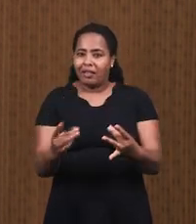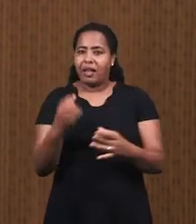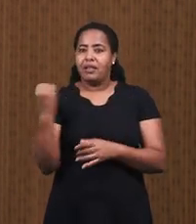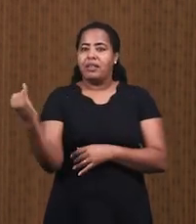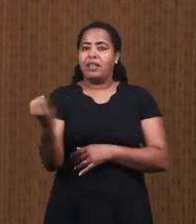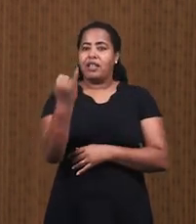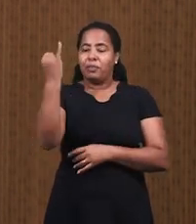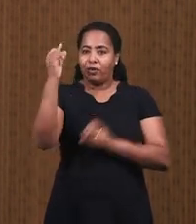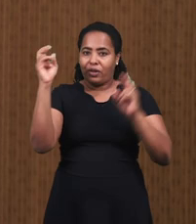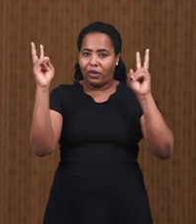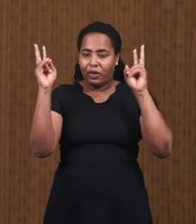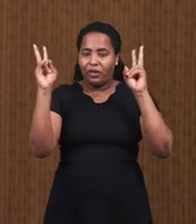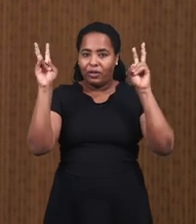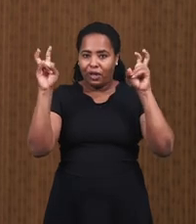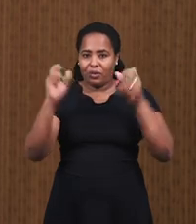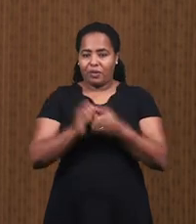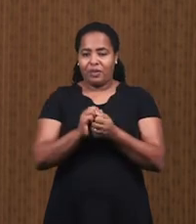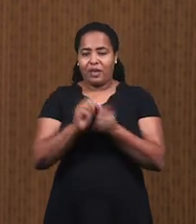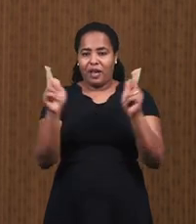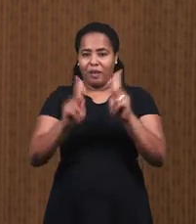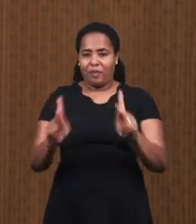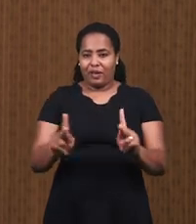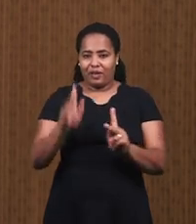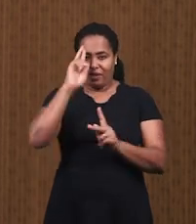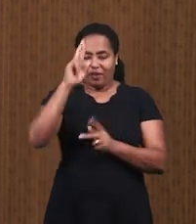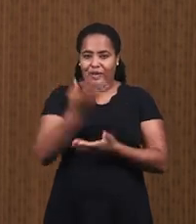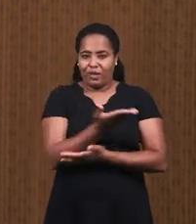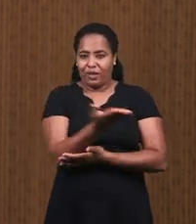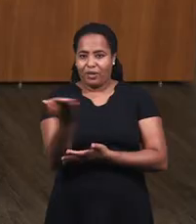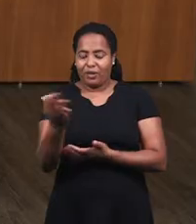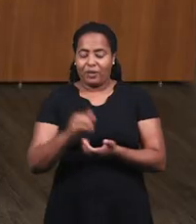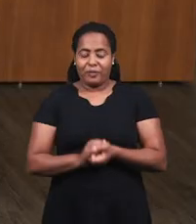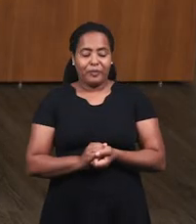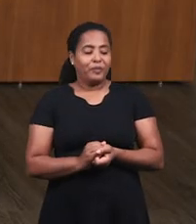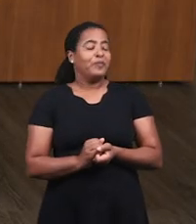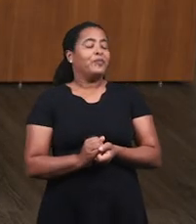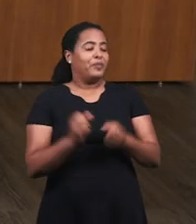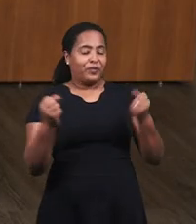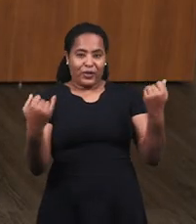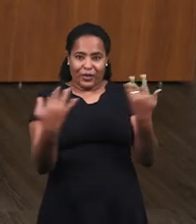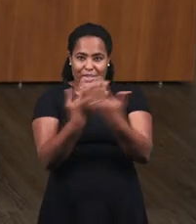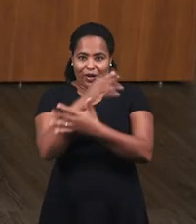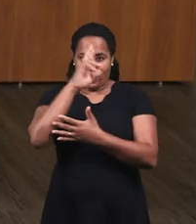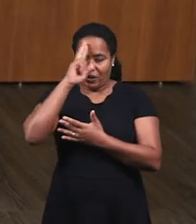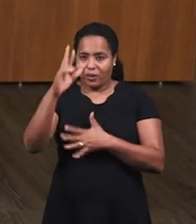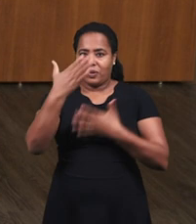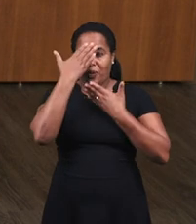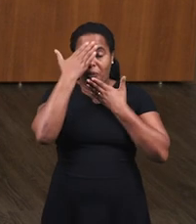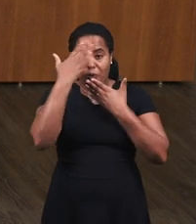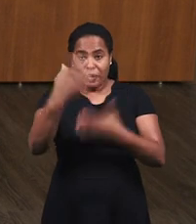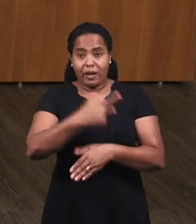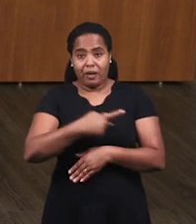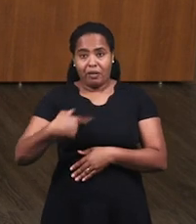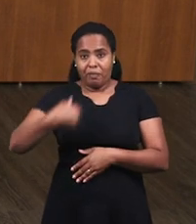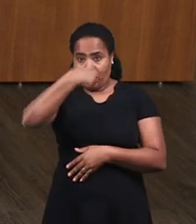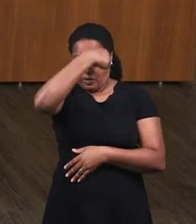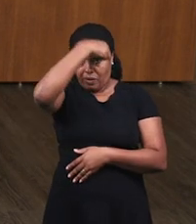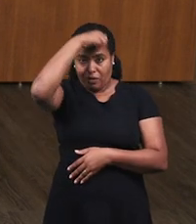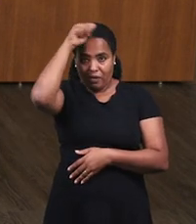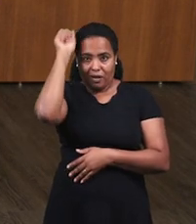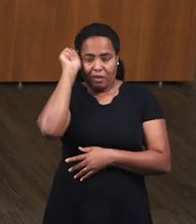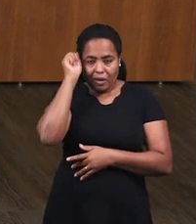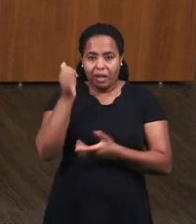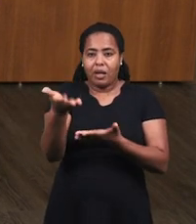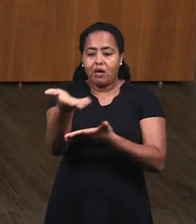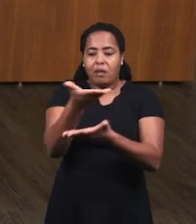еще, добавит на эту тему. Мир Божий всем вам. Слава Иисусу! Спасибо, пастор